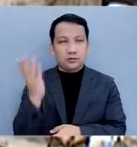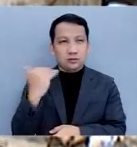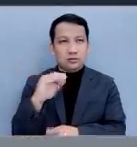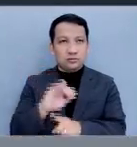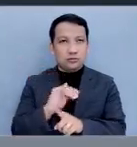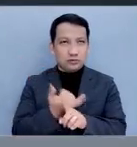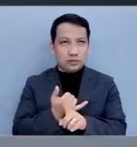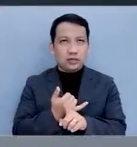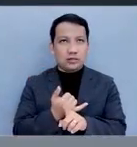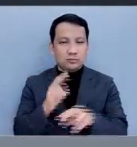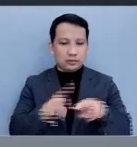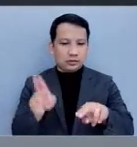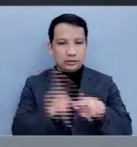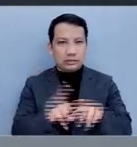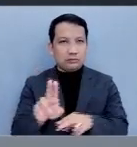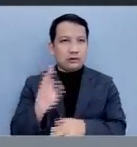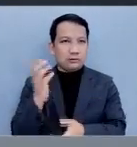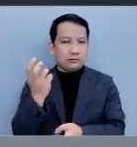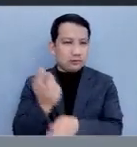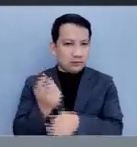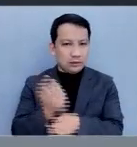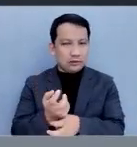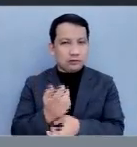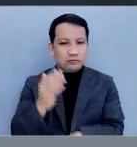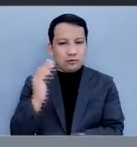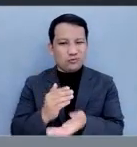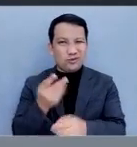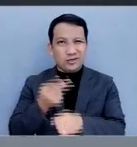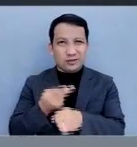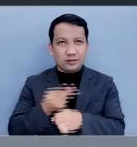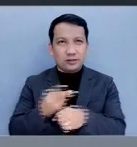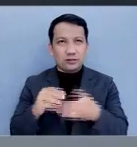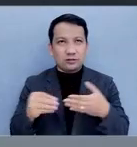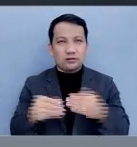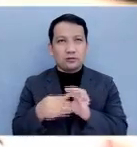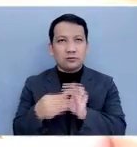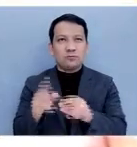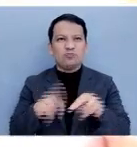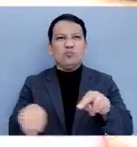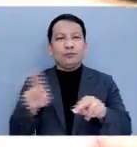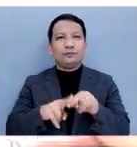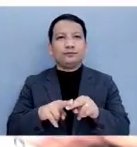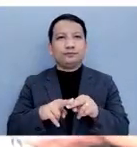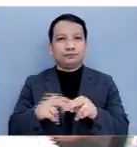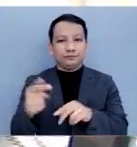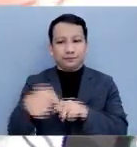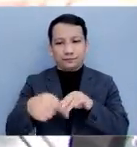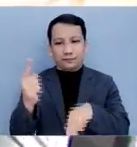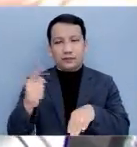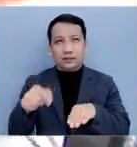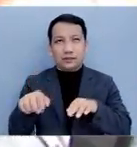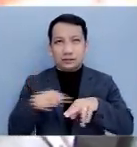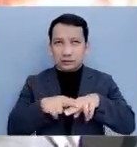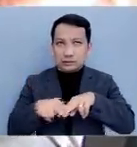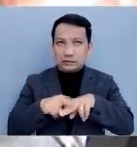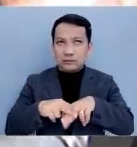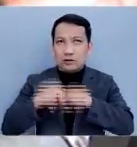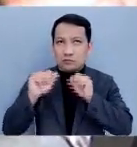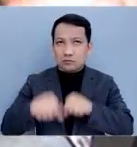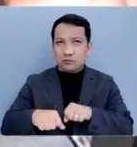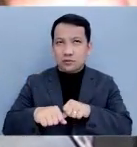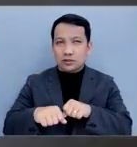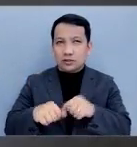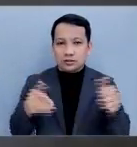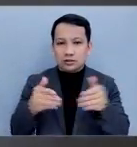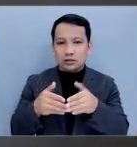Hulyo. Dagdag pasanin daw kasi ang paghina ng piso kontra dolyar at taas singil sa tol at pasahe sa tren. Pero posibleng makontra